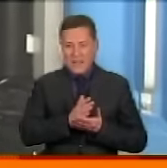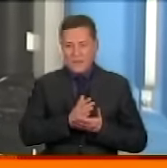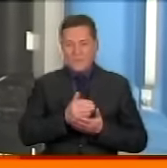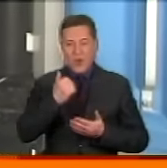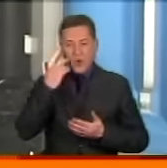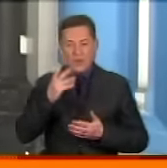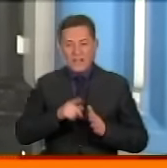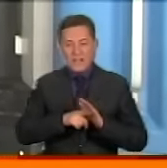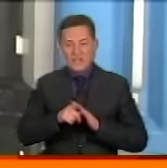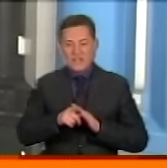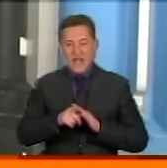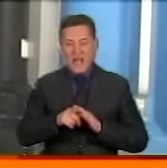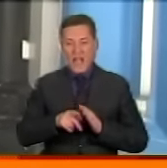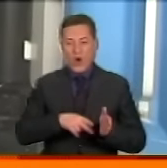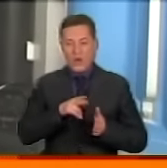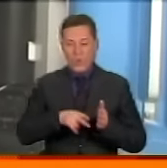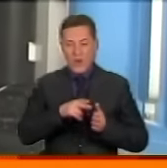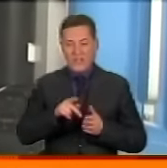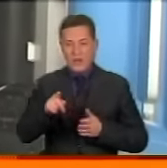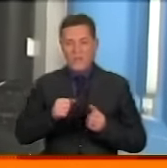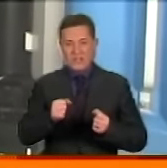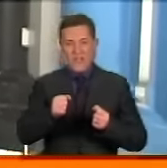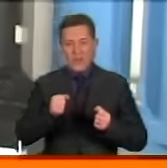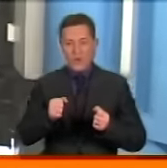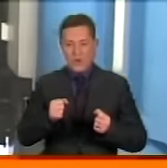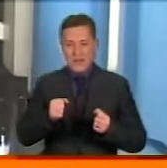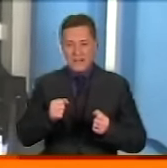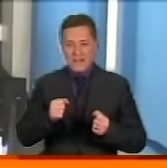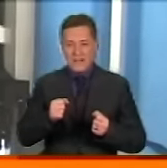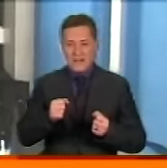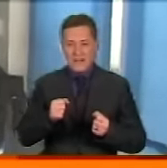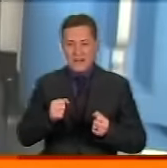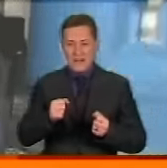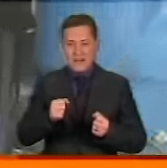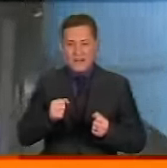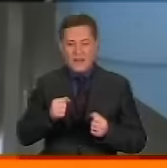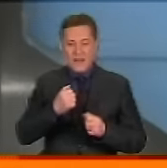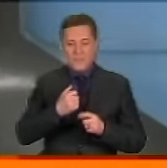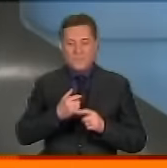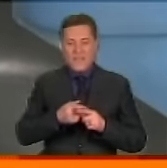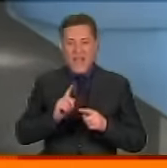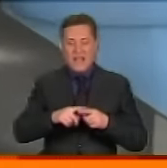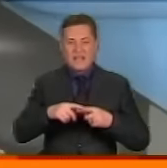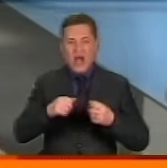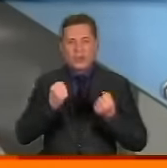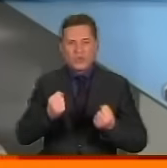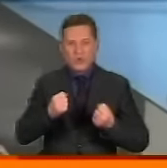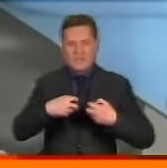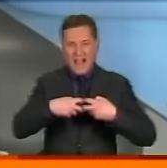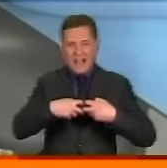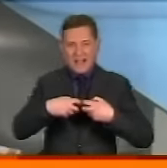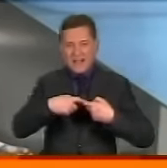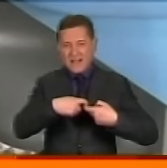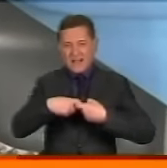потяг починає рухати, його починає дергати. От, а тут система жорсткого кріплення, і вона не дозволяє